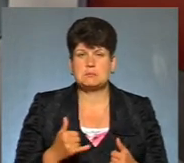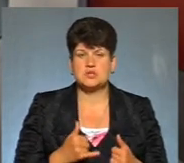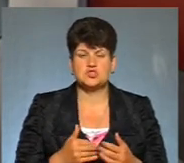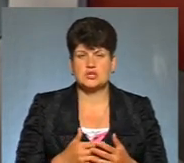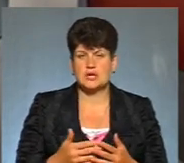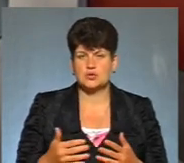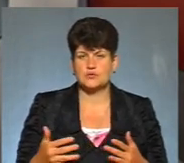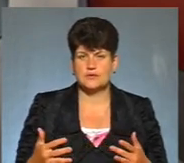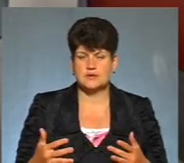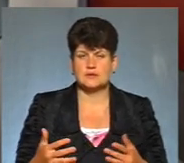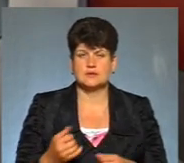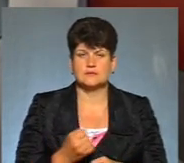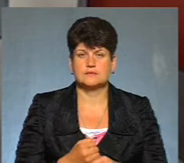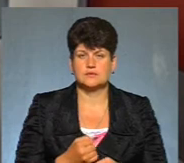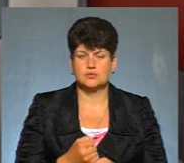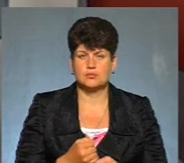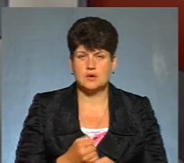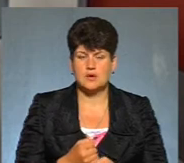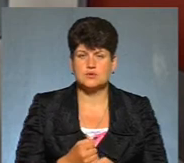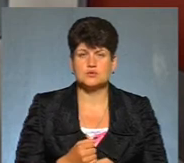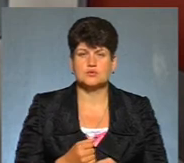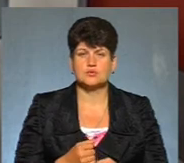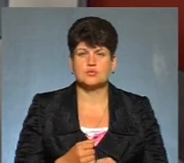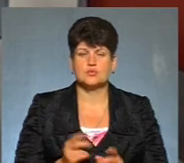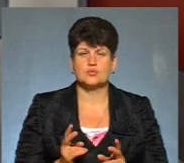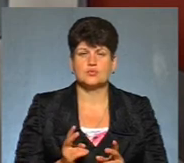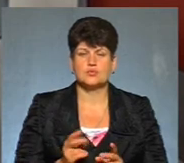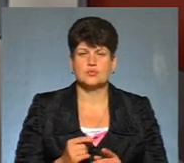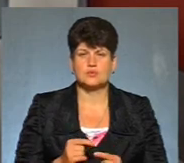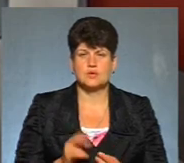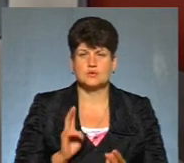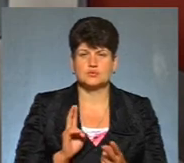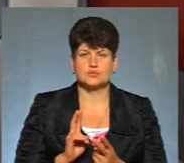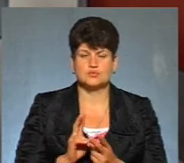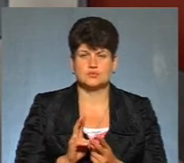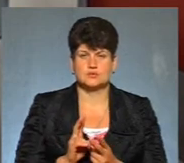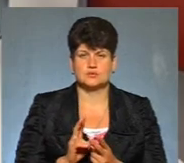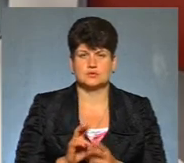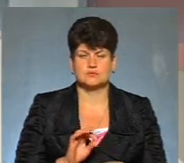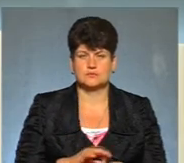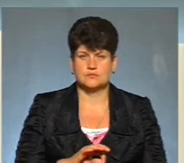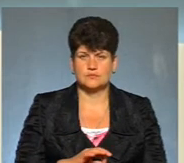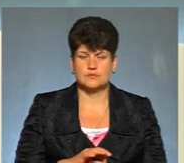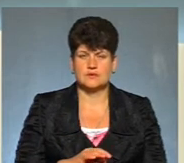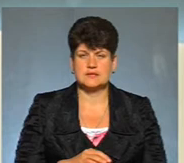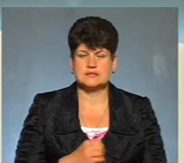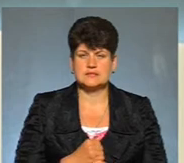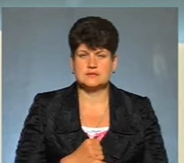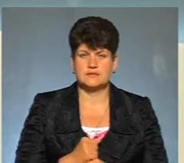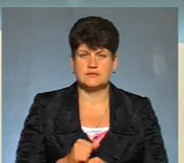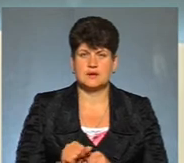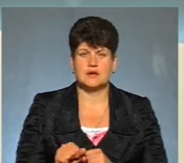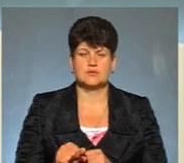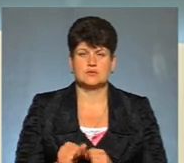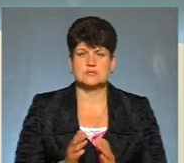які продукуються у відповідь на зустріч з патогенним агентом і які стимулюють імунну систему